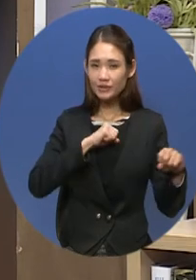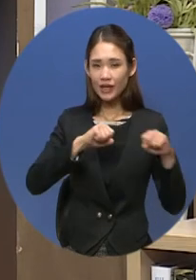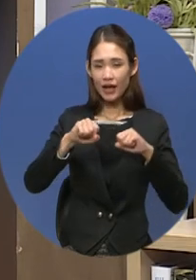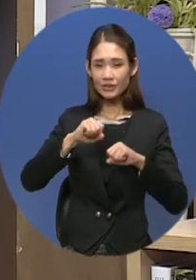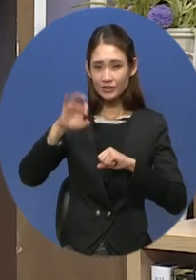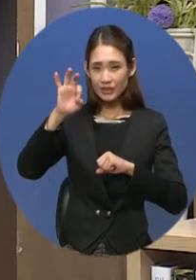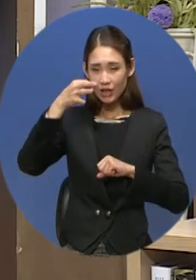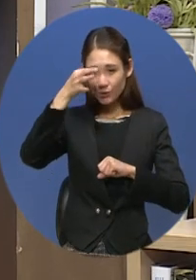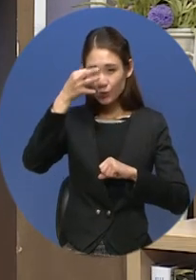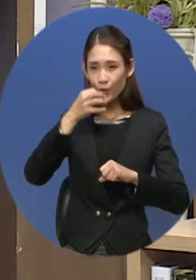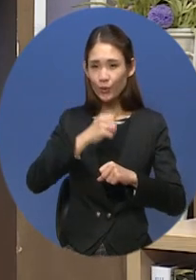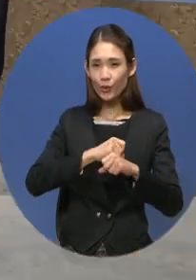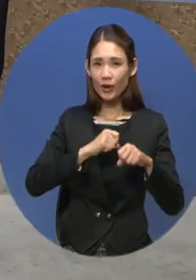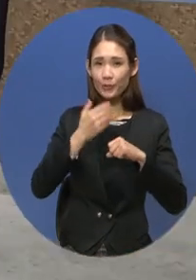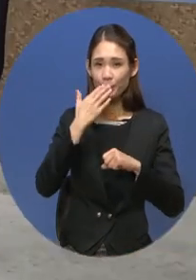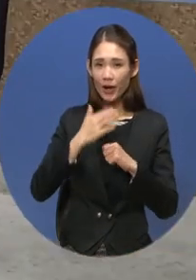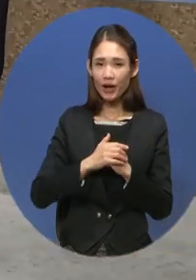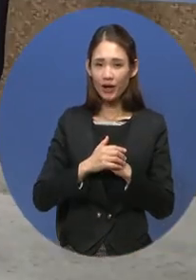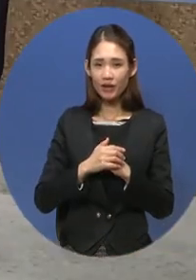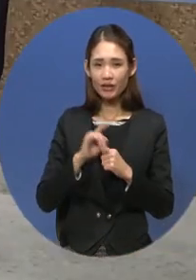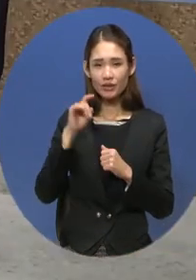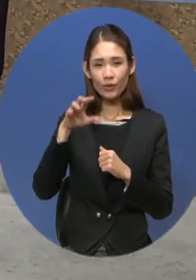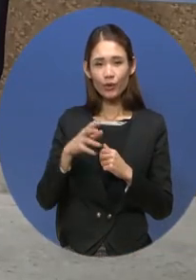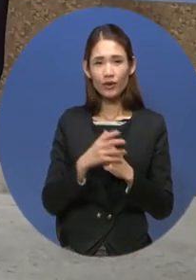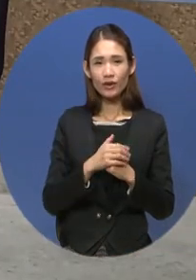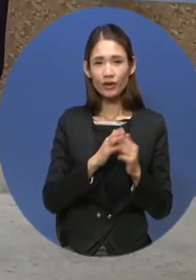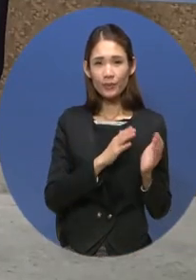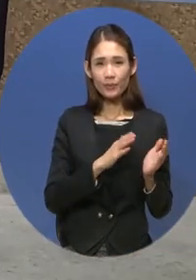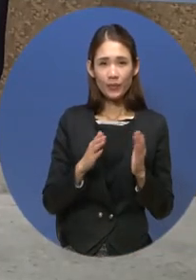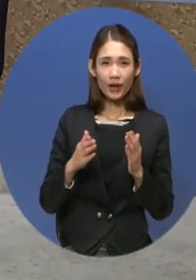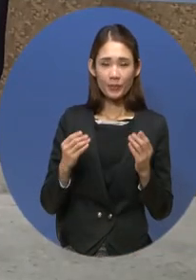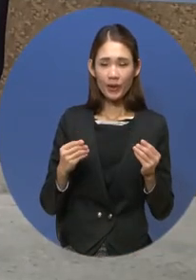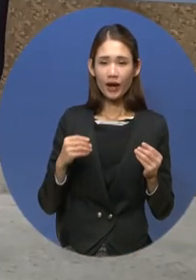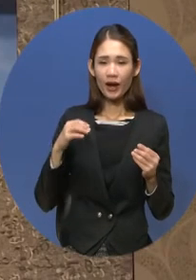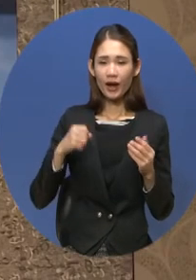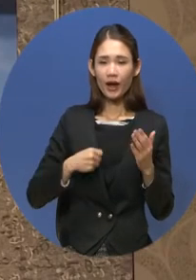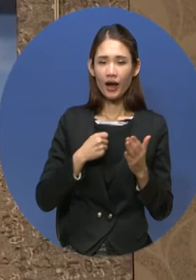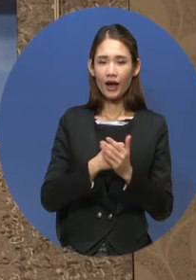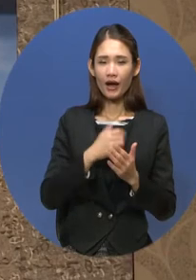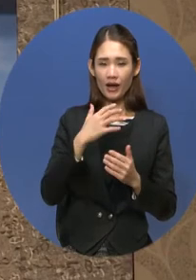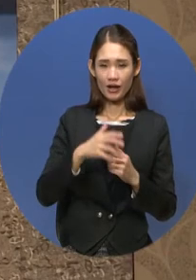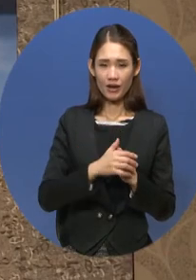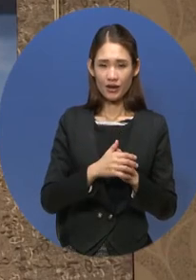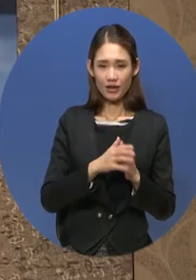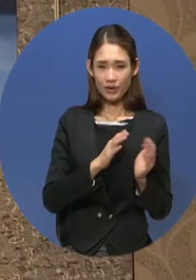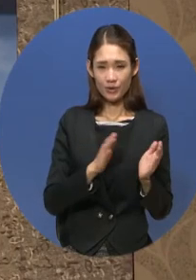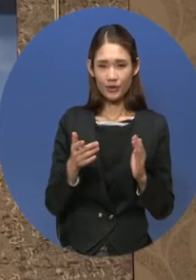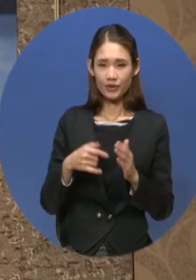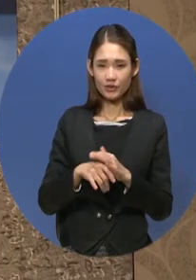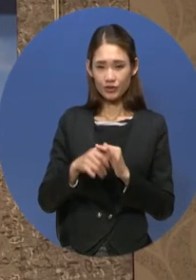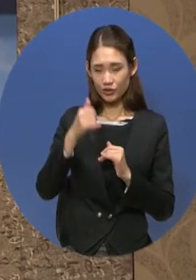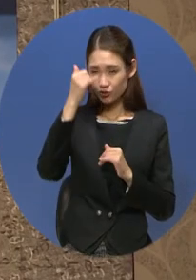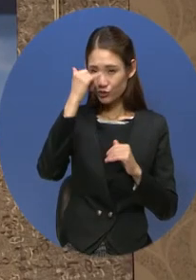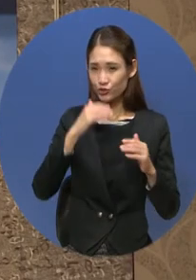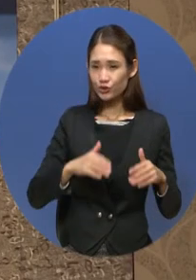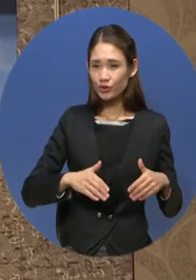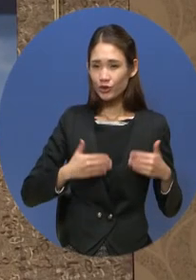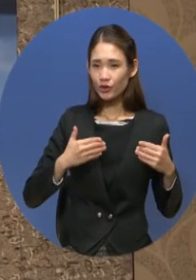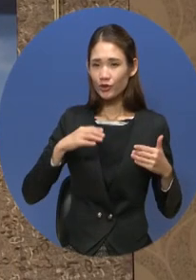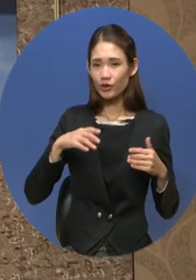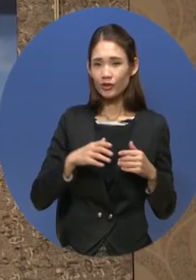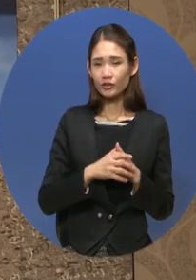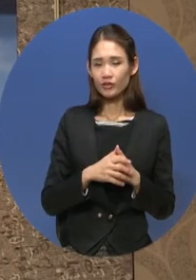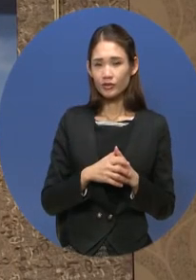할 수 있는 건가요? 그 공간에서? 아, 그 공간을 딱 마련을 한 거는 아니고요. 네. 이제 마련을 하기 위해서 네. 우리